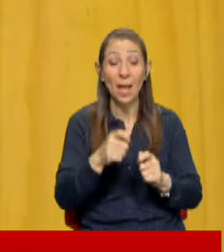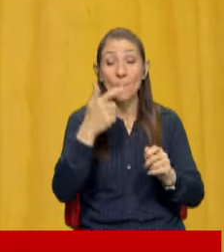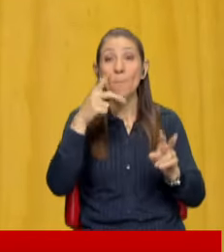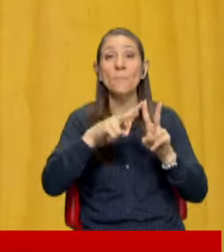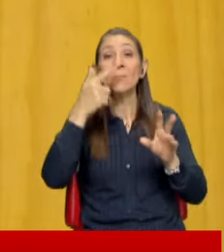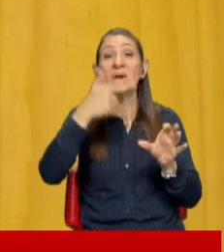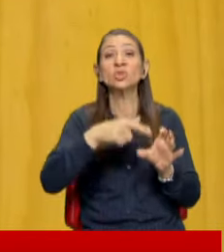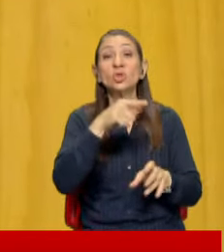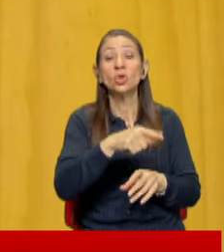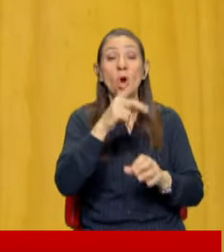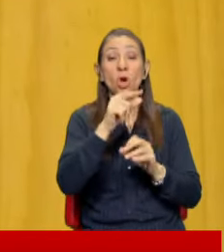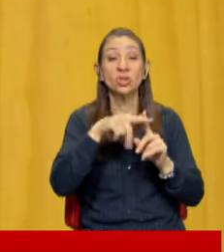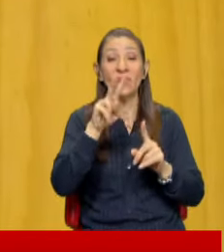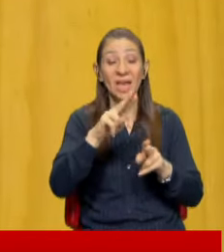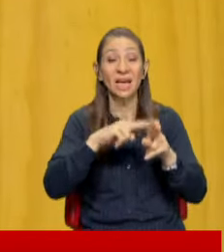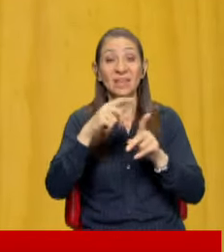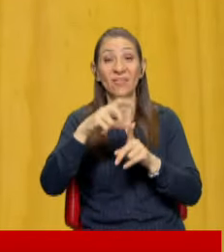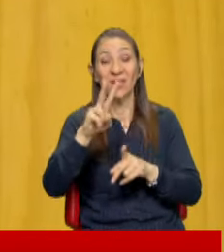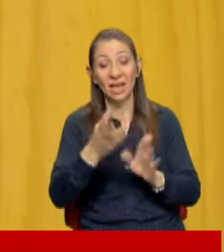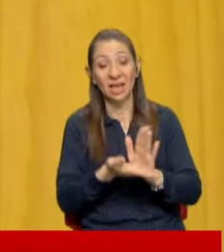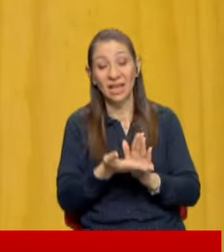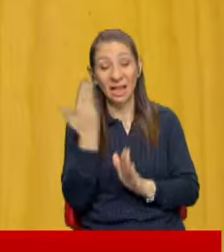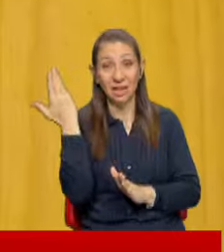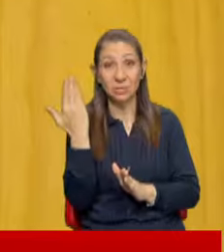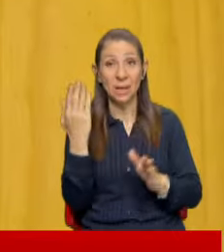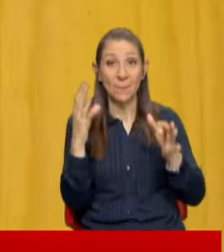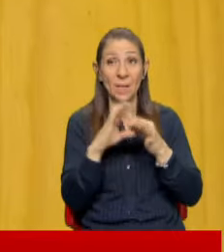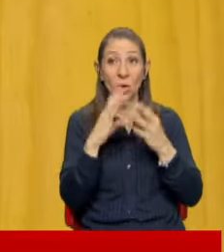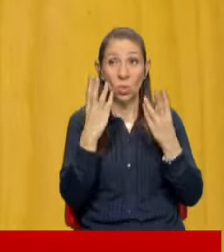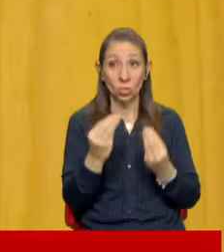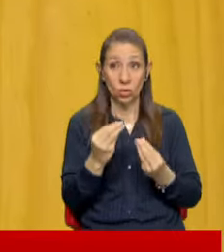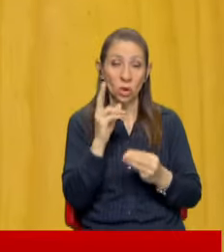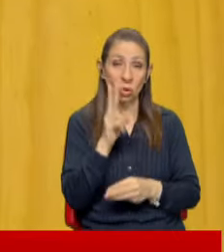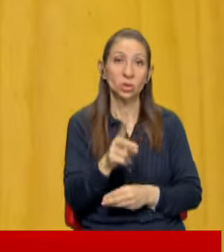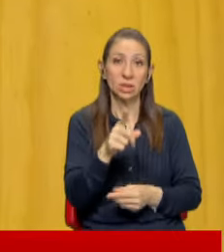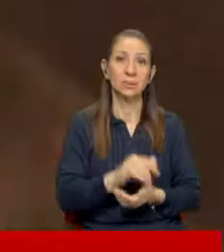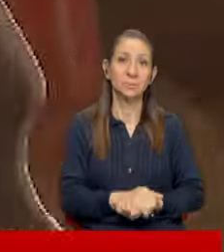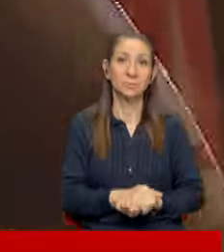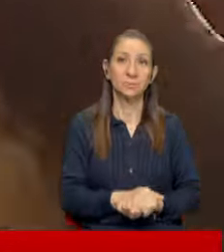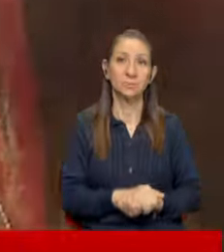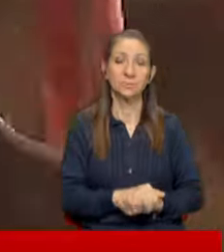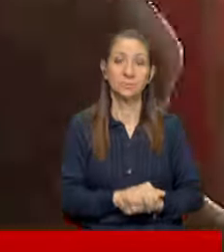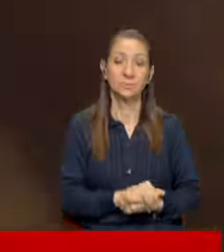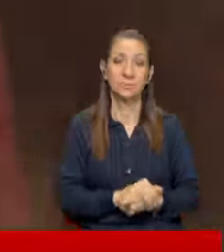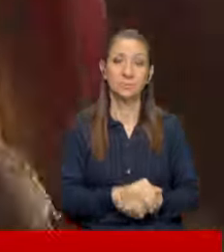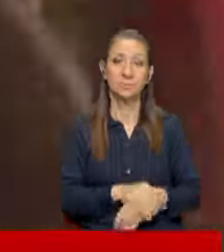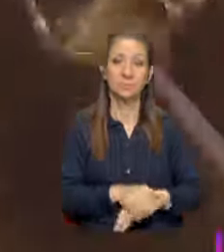mazottaki otv ve KDV'nin kaldırılmasına bağlı olduğu da görülecektir